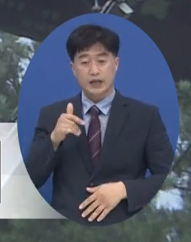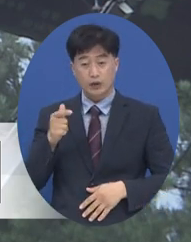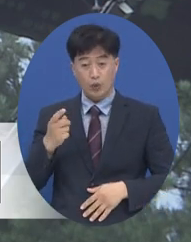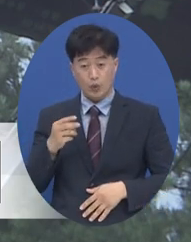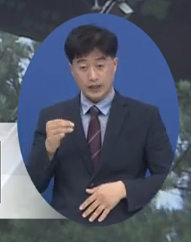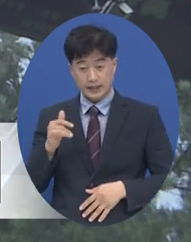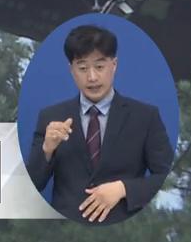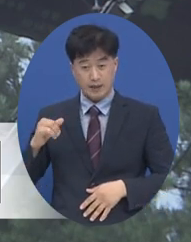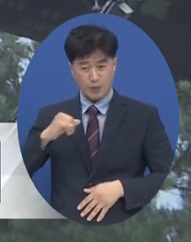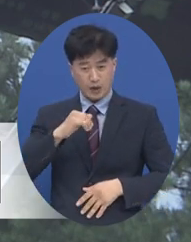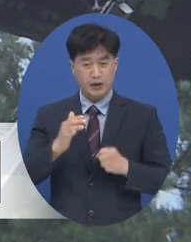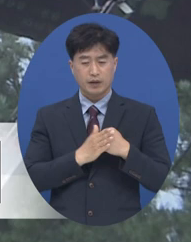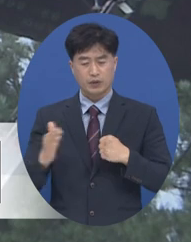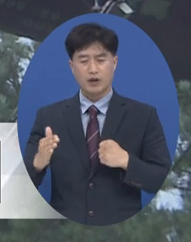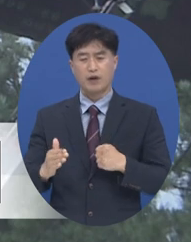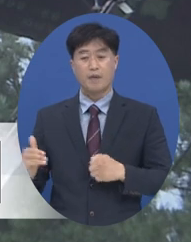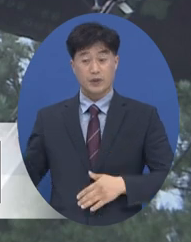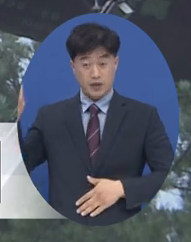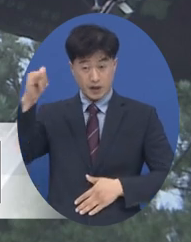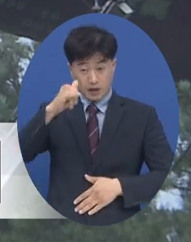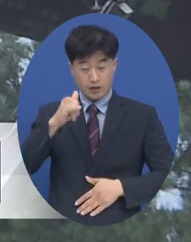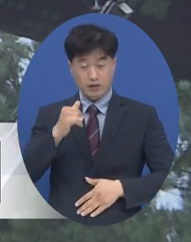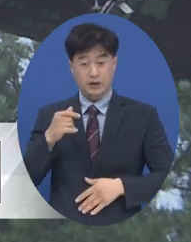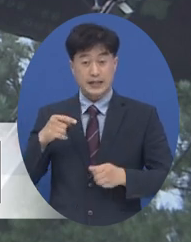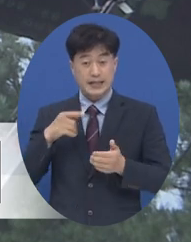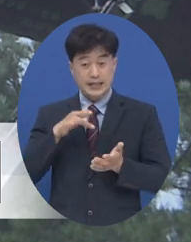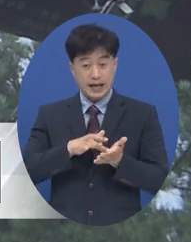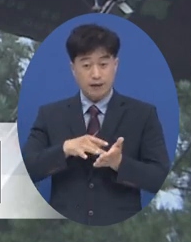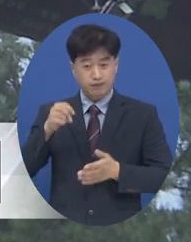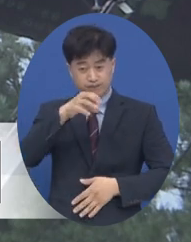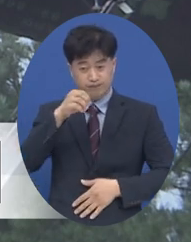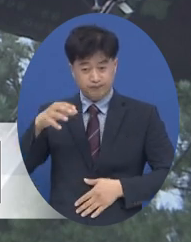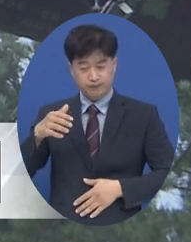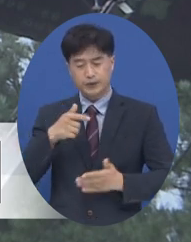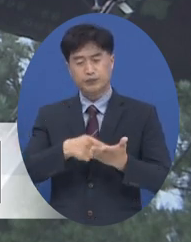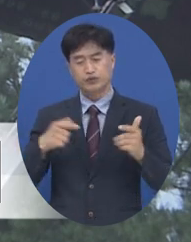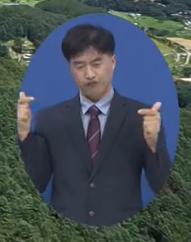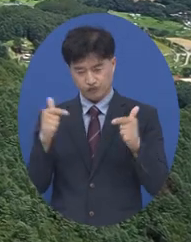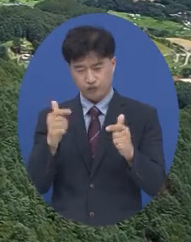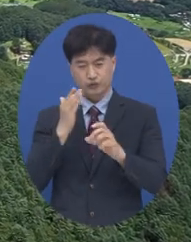경기도가 항공방제를 통해 피해를 최소화합니다. 김태희 기자의 보도입니다.